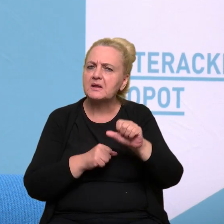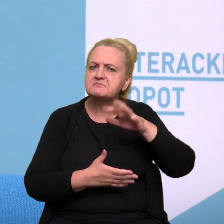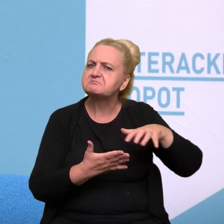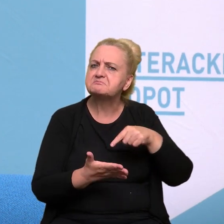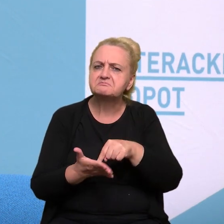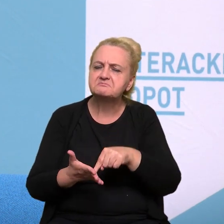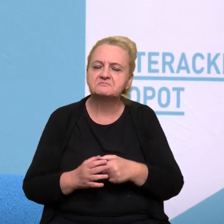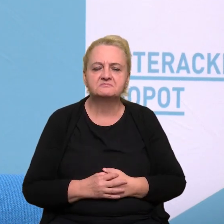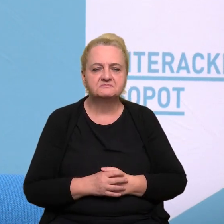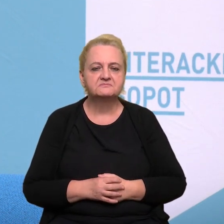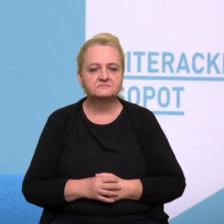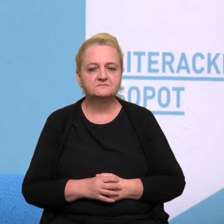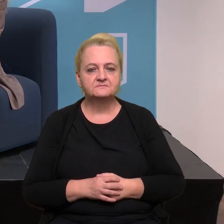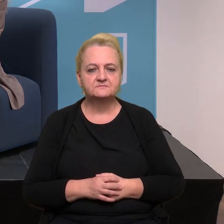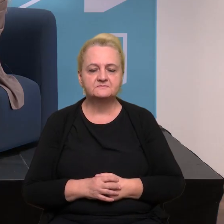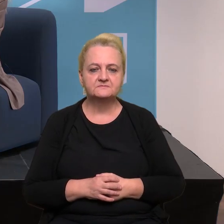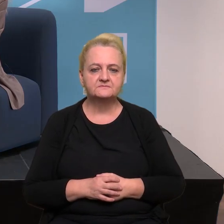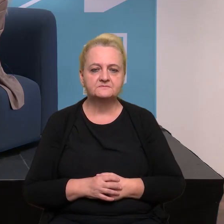teksty?